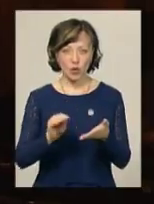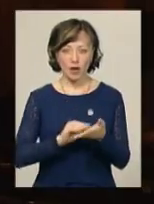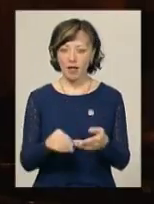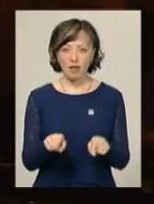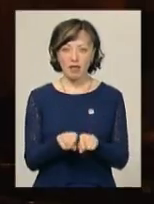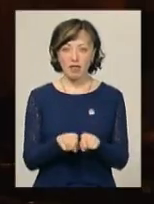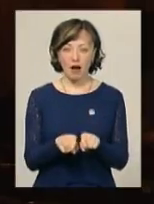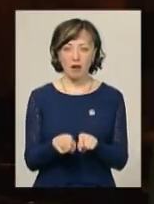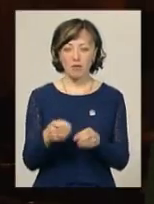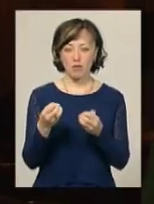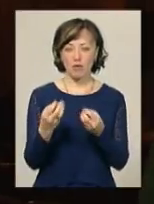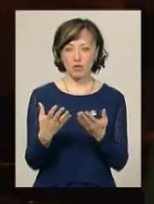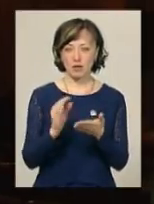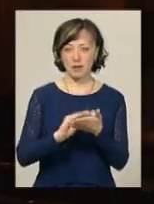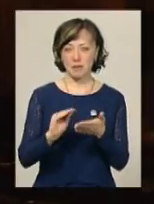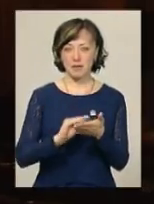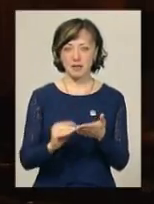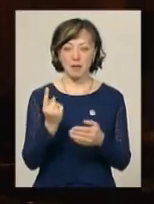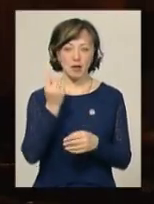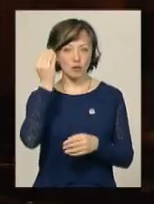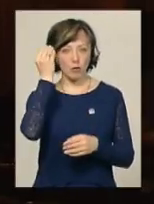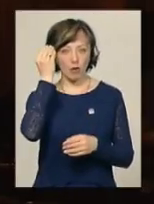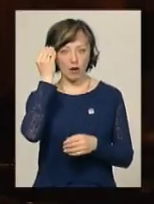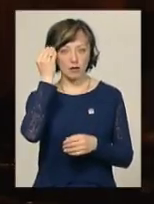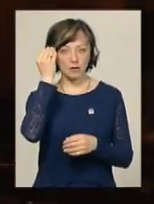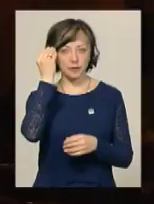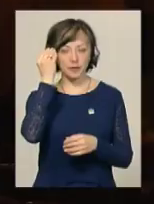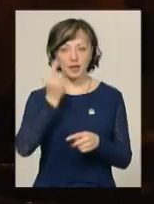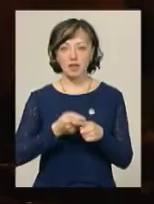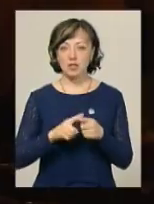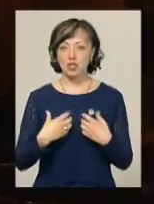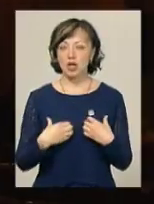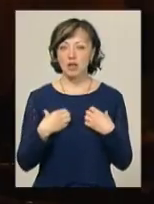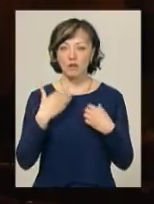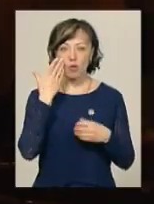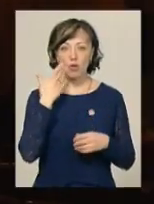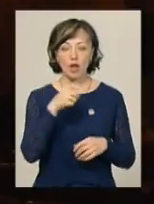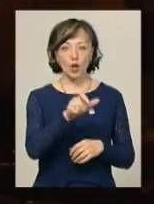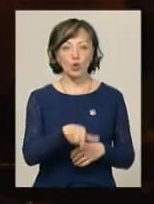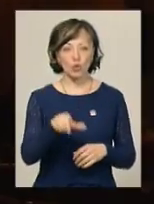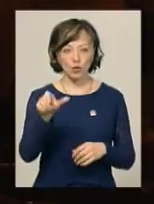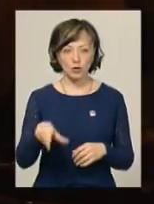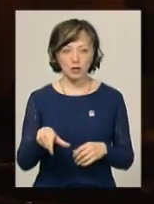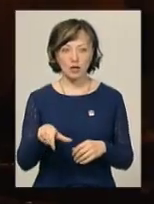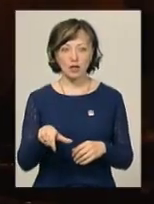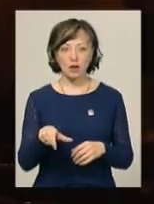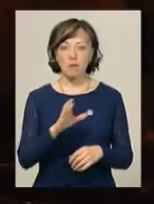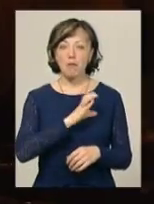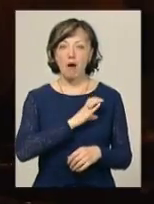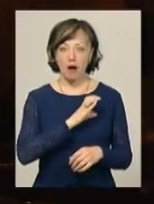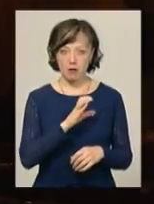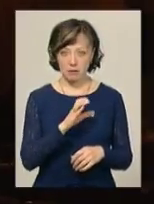так поверхово, як вона написана на перший погляд. Це жахливо, коли люди достатньо